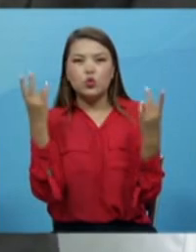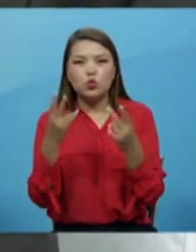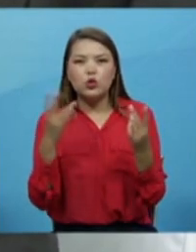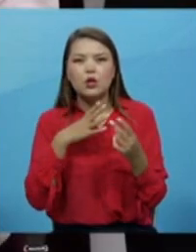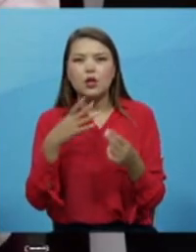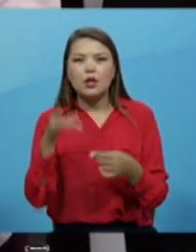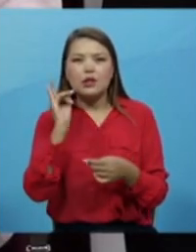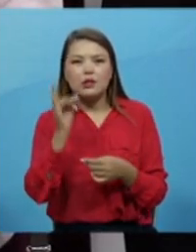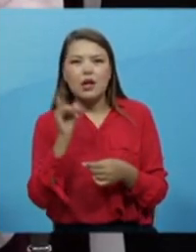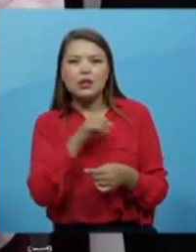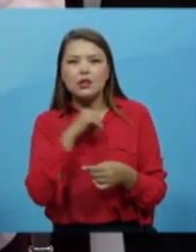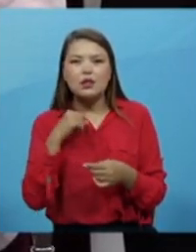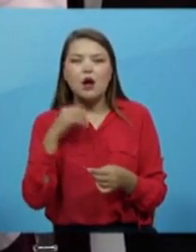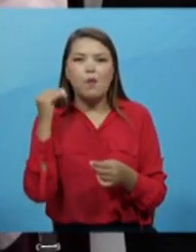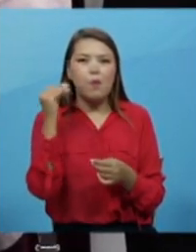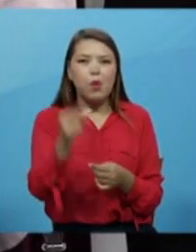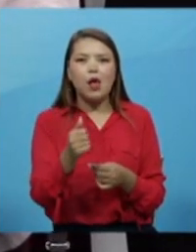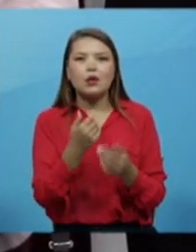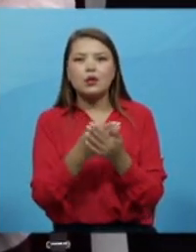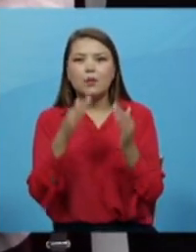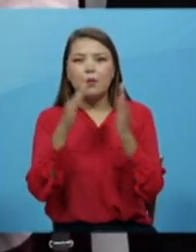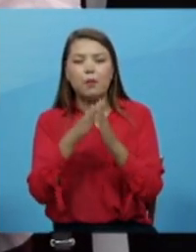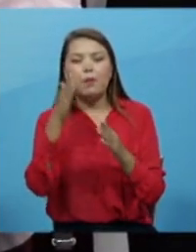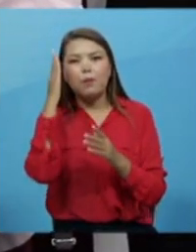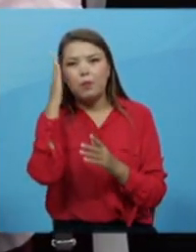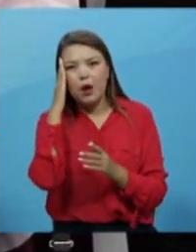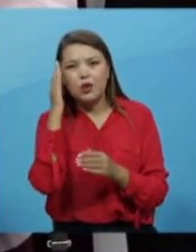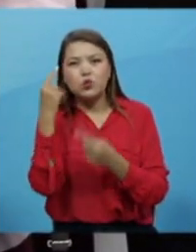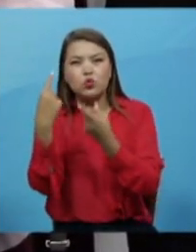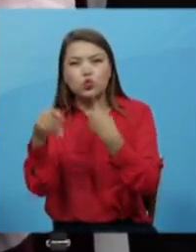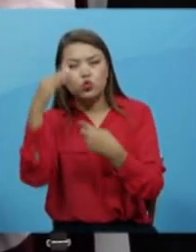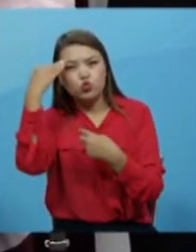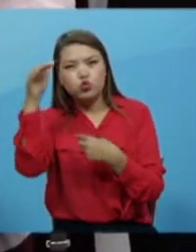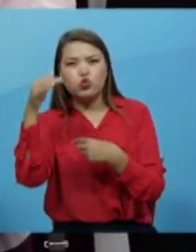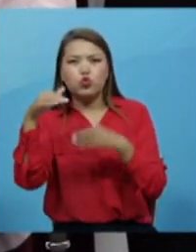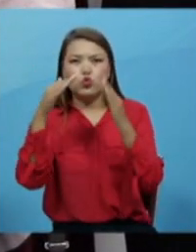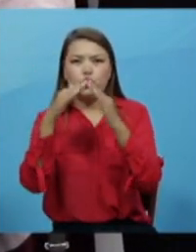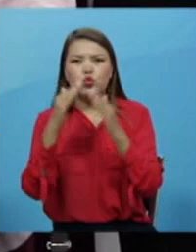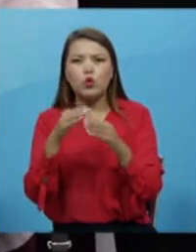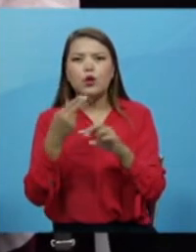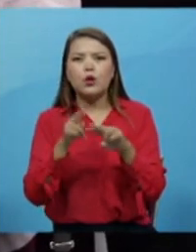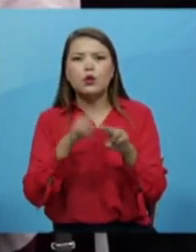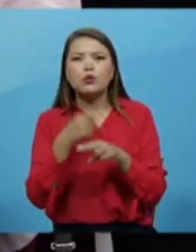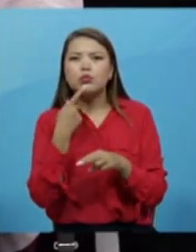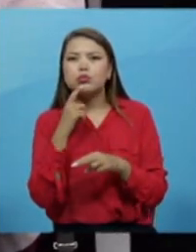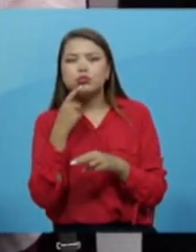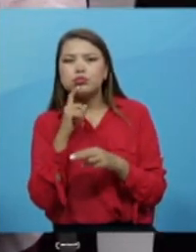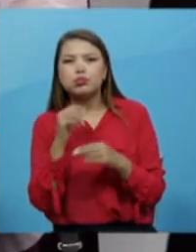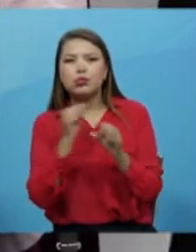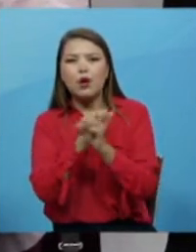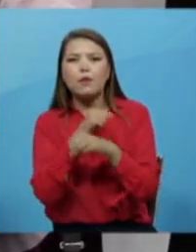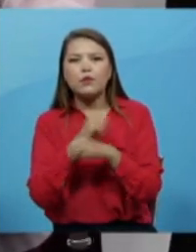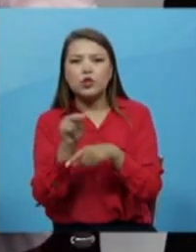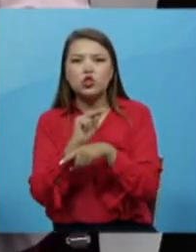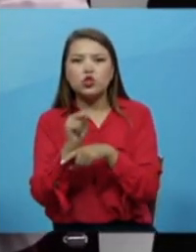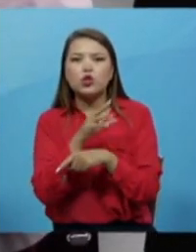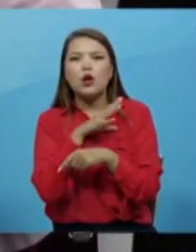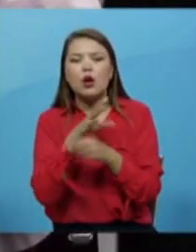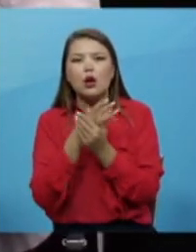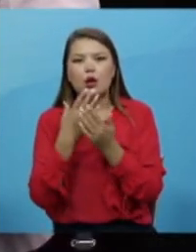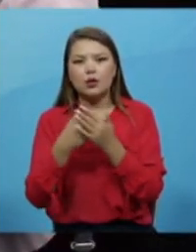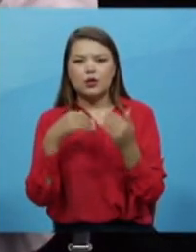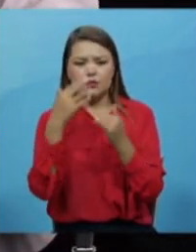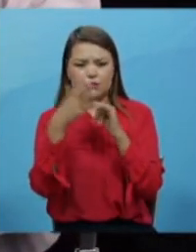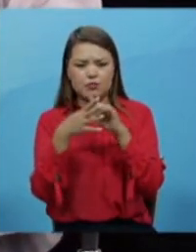өзім таксимен барып, біреудің үйіне қонып, мешітті қора деген жерге барып, айтешіп Текісбайдың жылқысын шиіптеп келдім. Әлі де